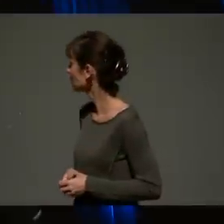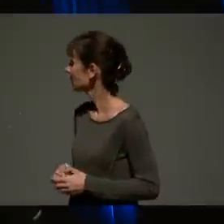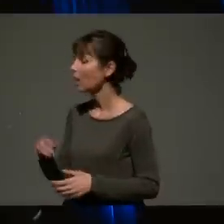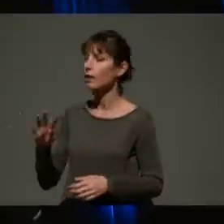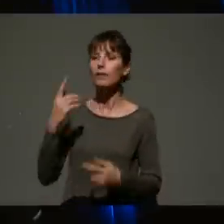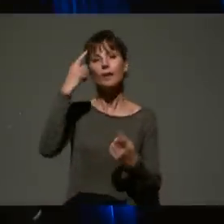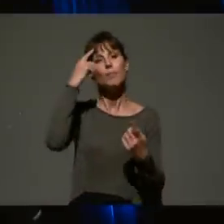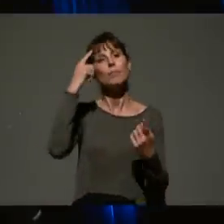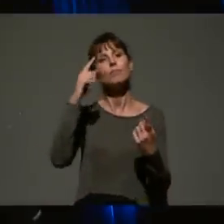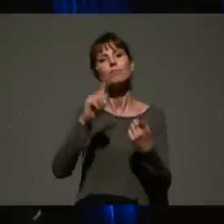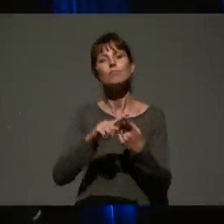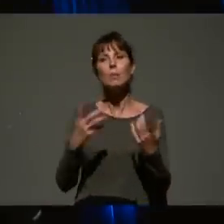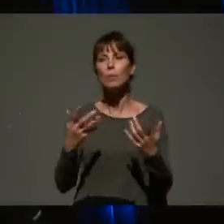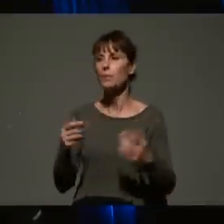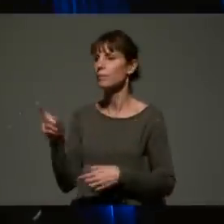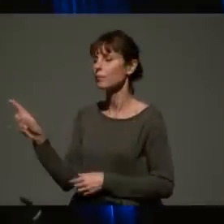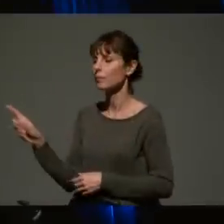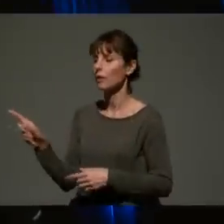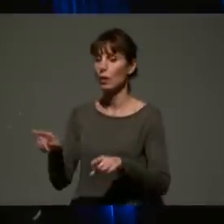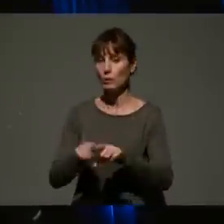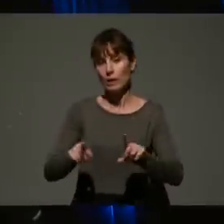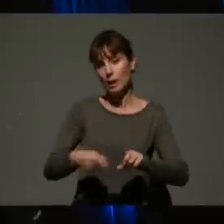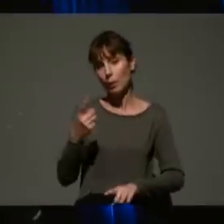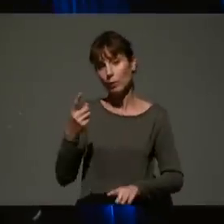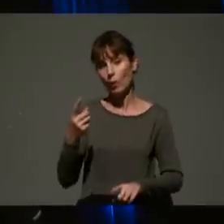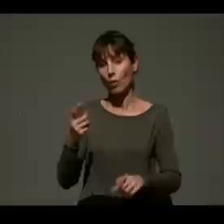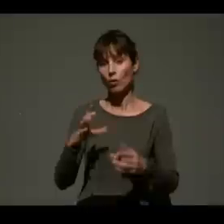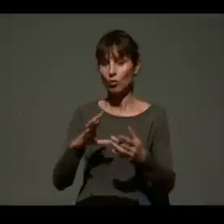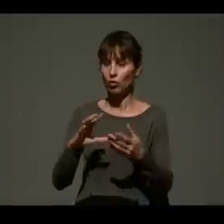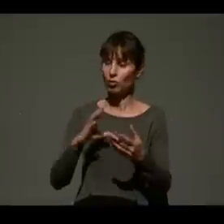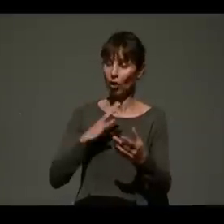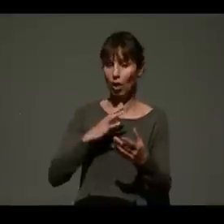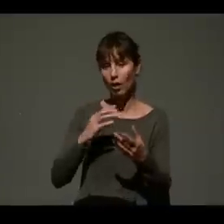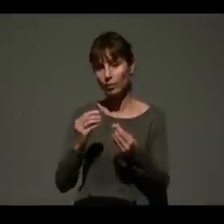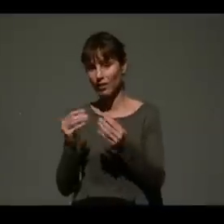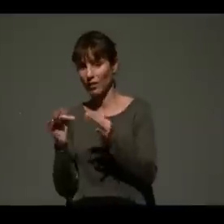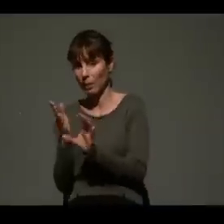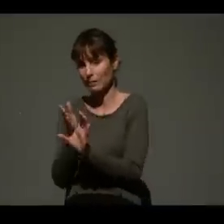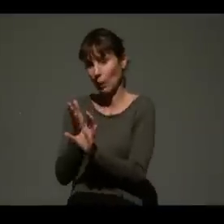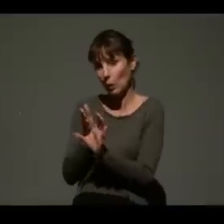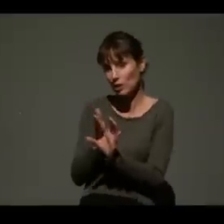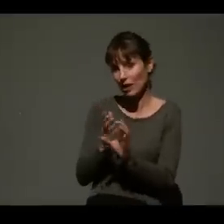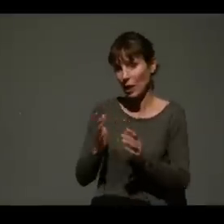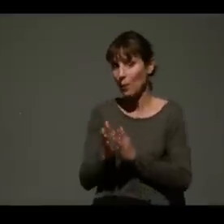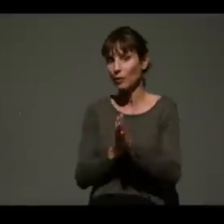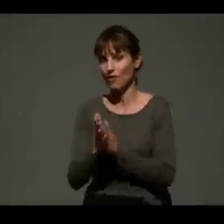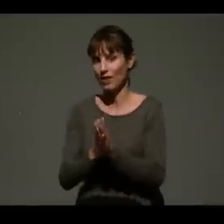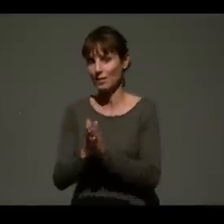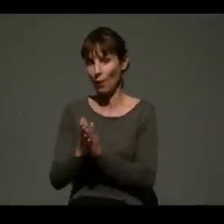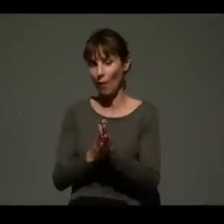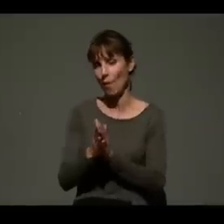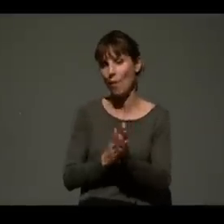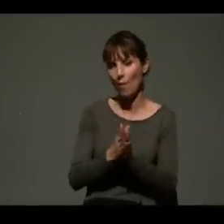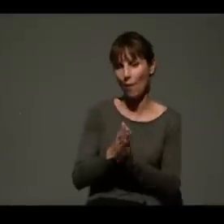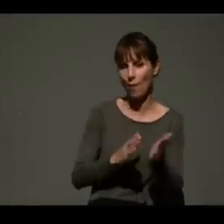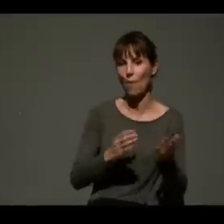Quatrième point, on ne peut pas négliger les aspects psychologique et la motivation. Et là aussi, il y a eu beaucoup, beaucoup de recherches et de